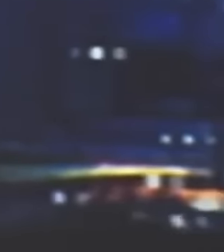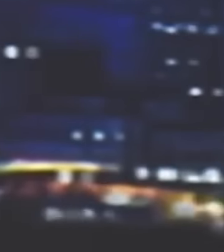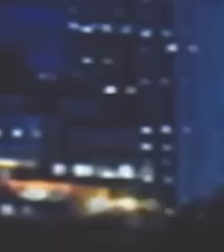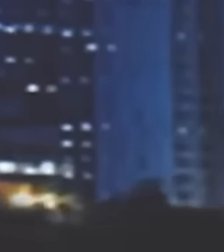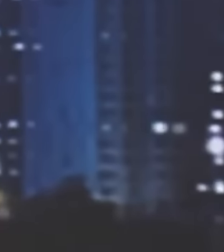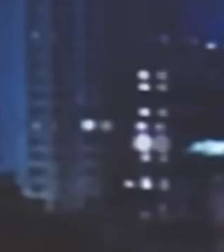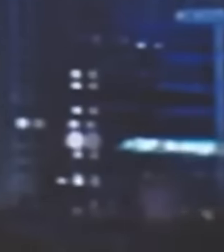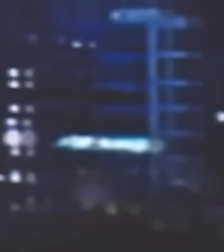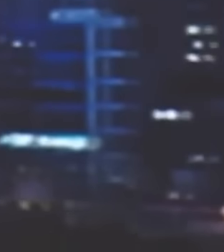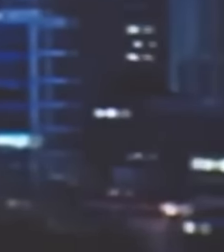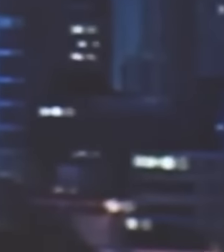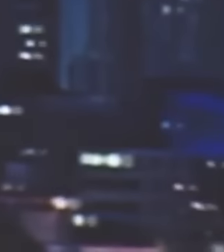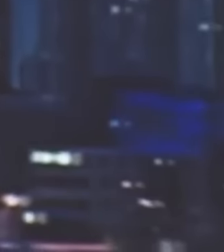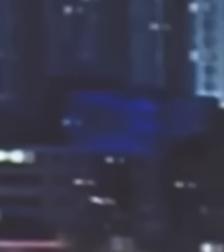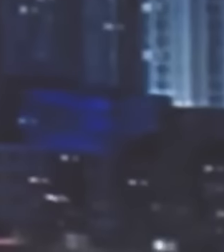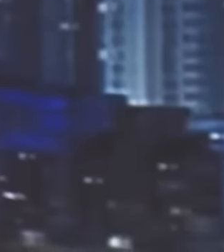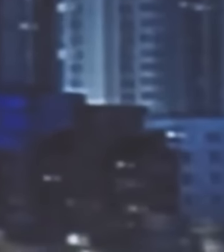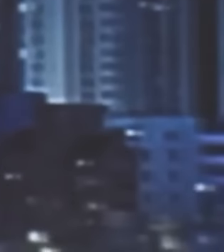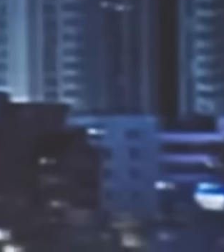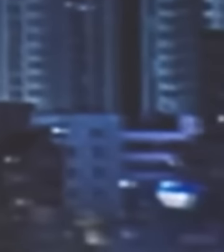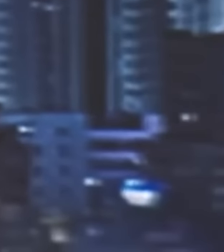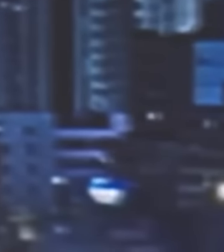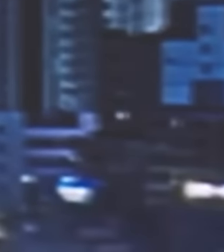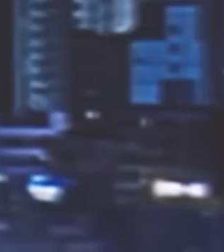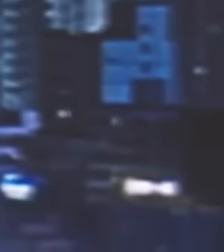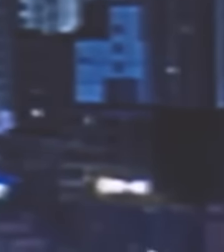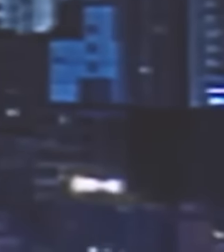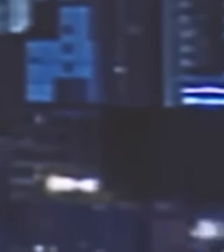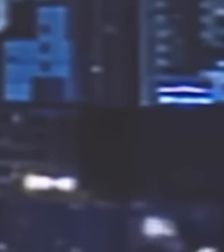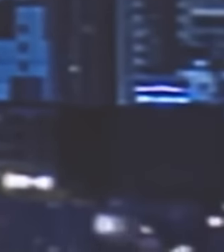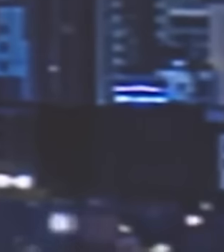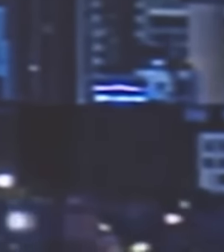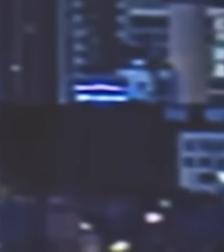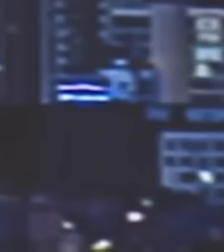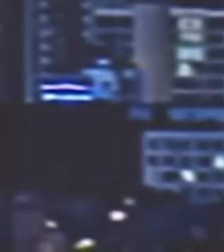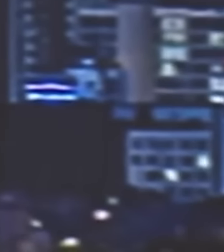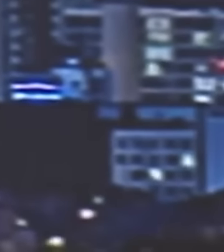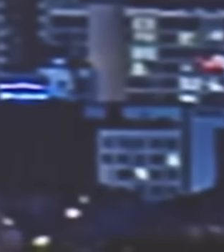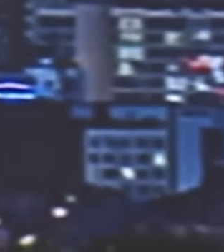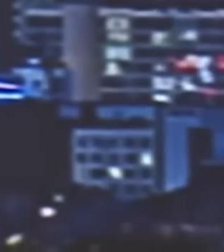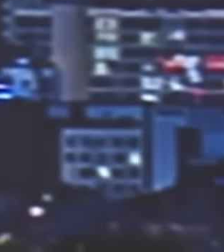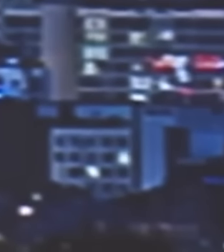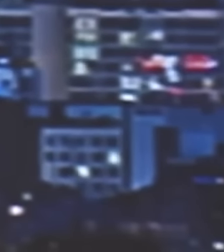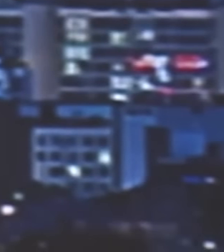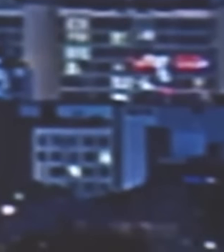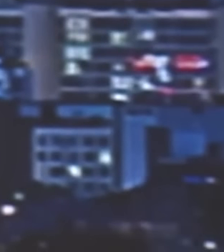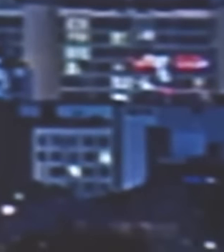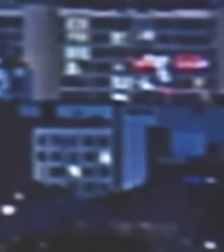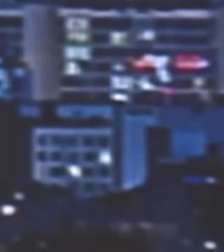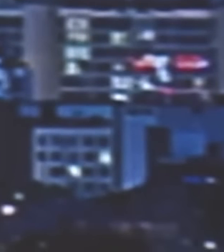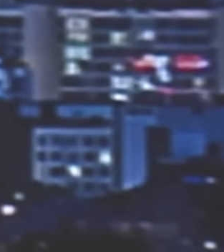JTBC 뉴스를 시청해 주신 여러분 고맙습니다. 저희는 저녁 6시 50분 뉴스룸에서 뵙겠습니다.